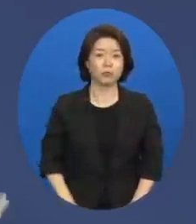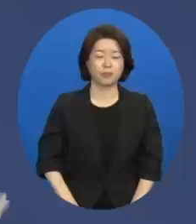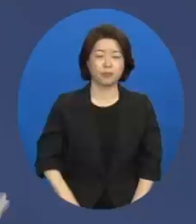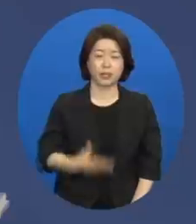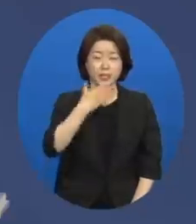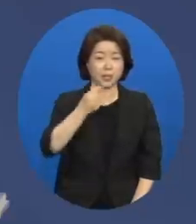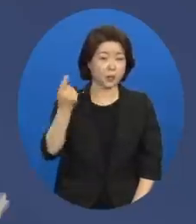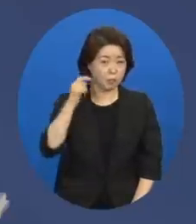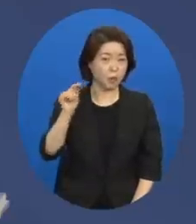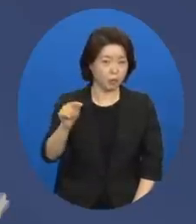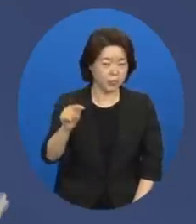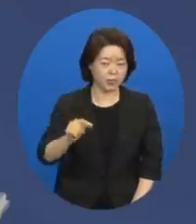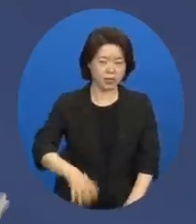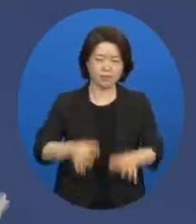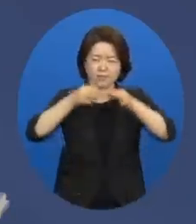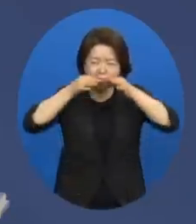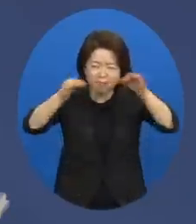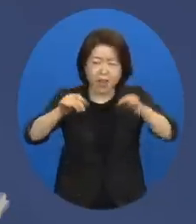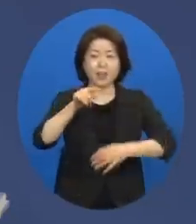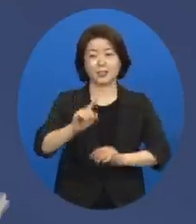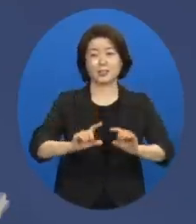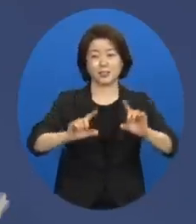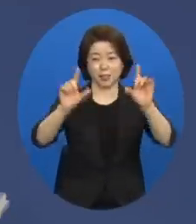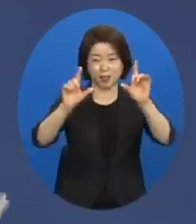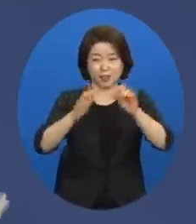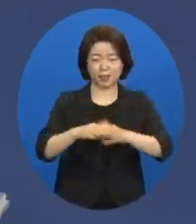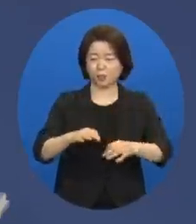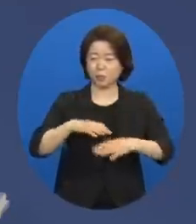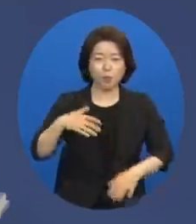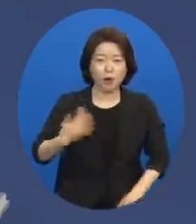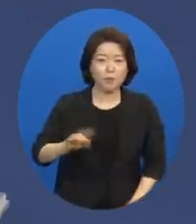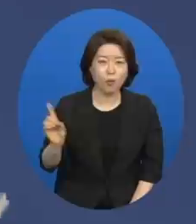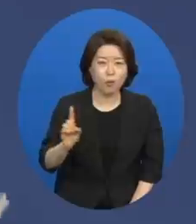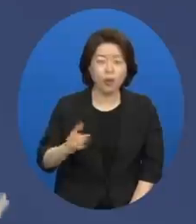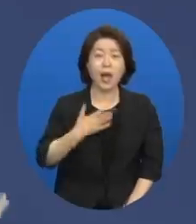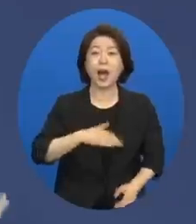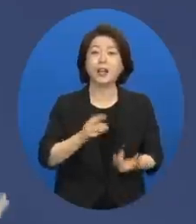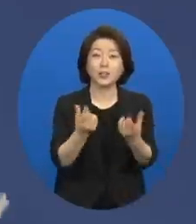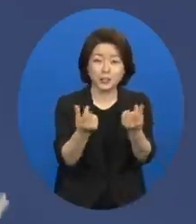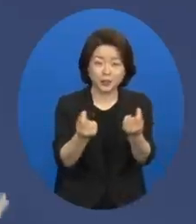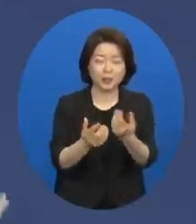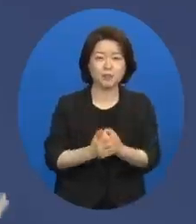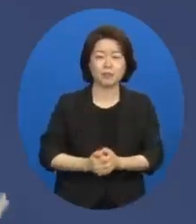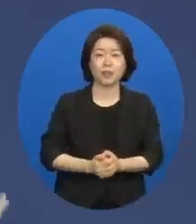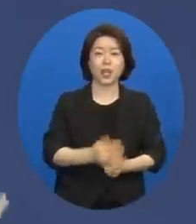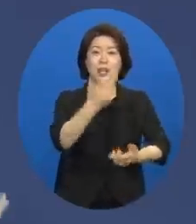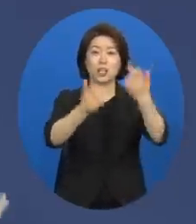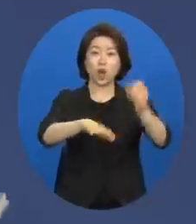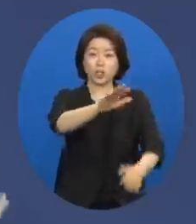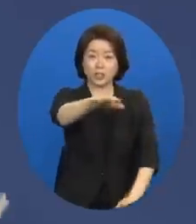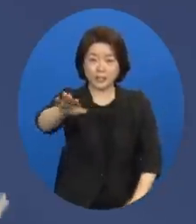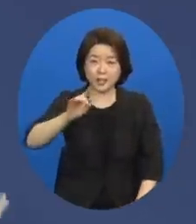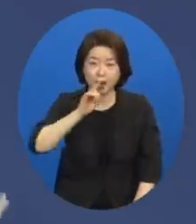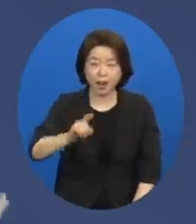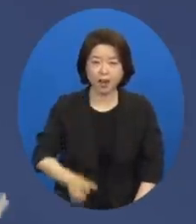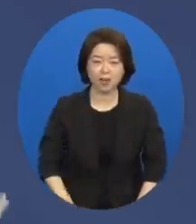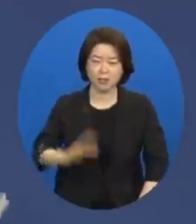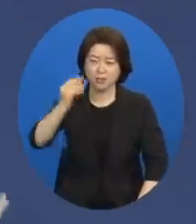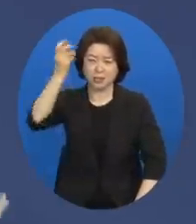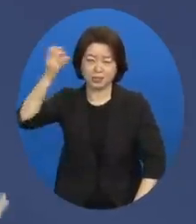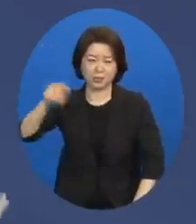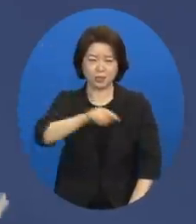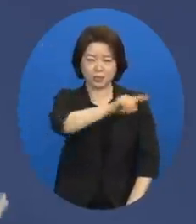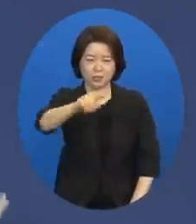복음이 이게 외쳐지는 그날 놀랍게도 아시는 대로 형제들아 그냥 성령께서